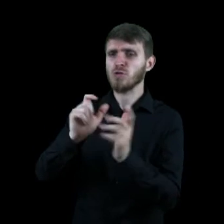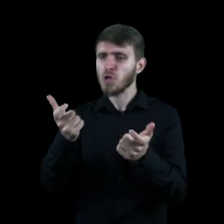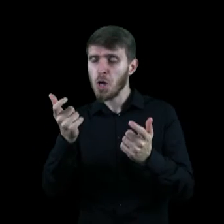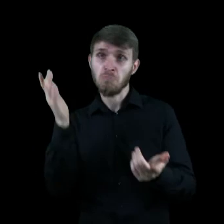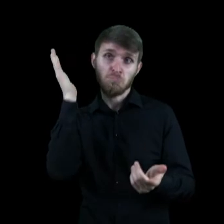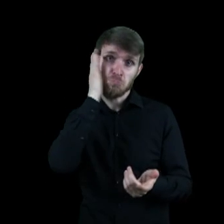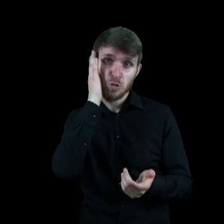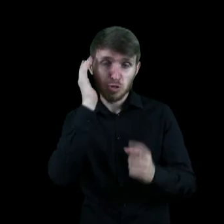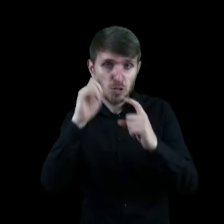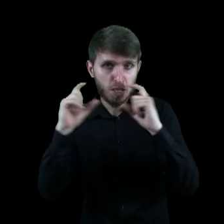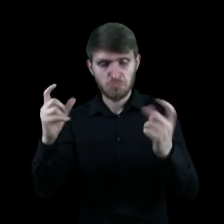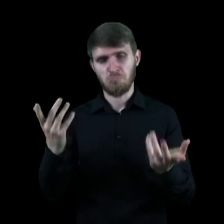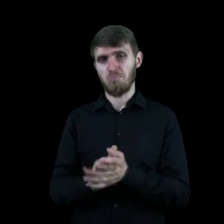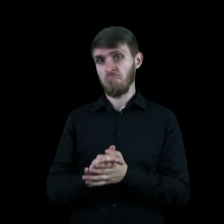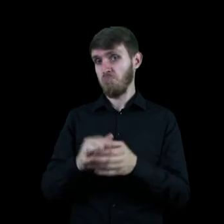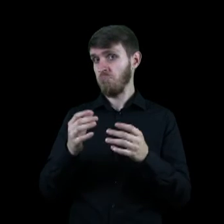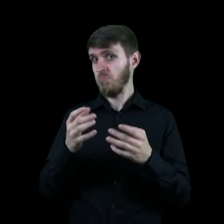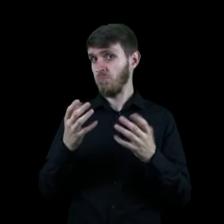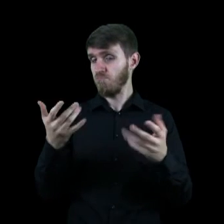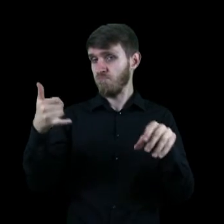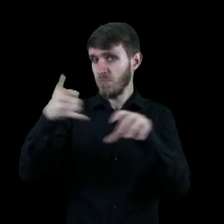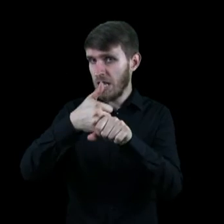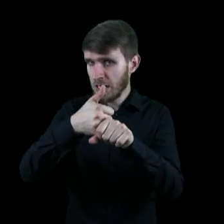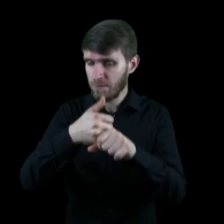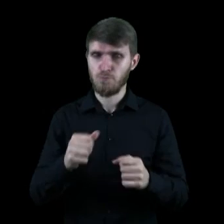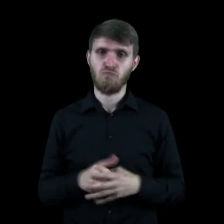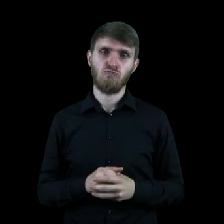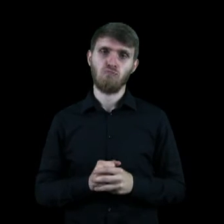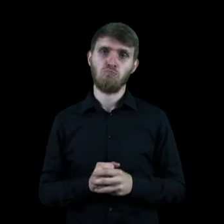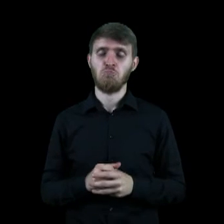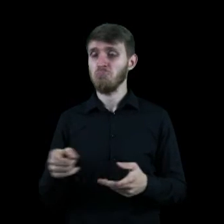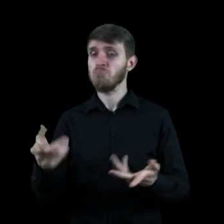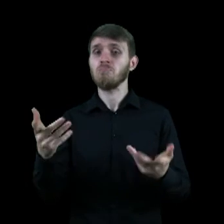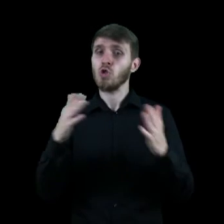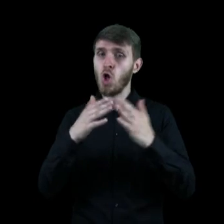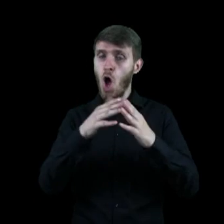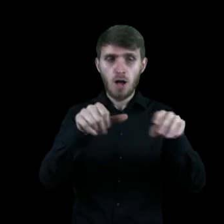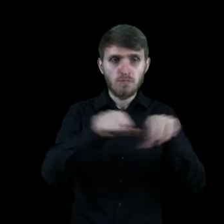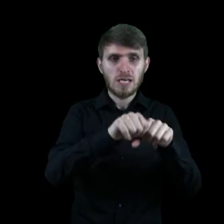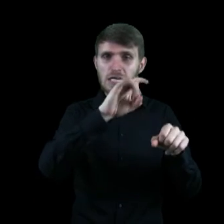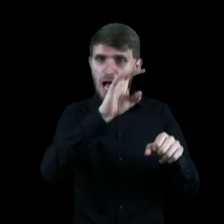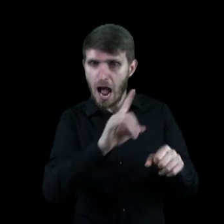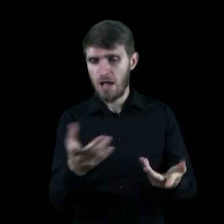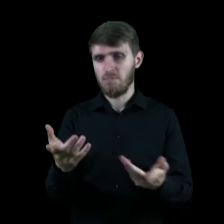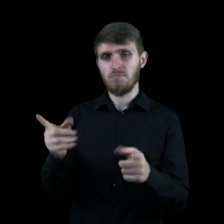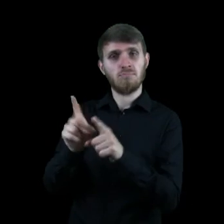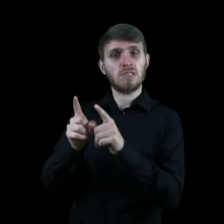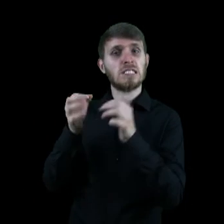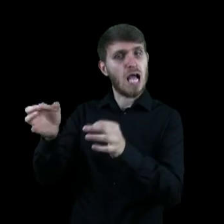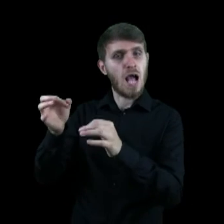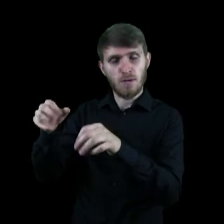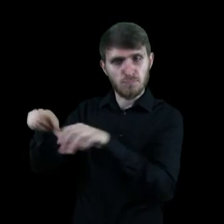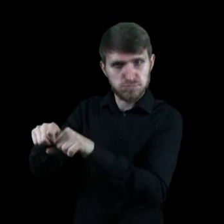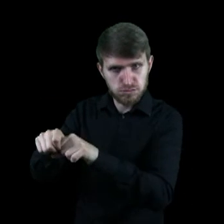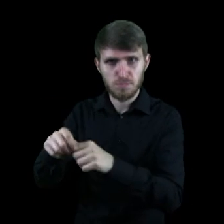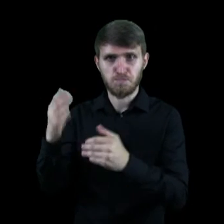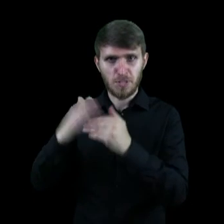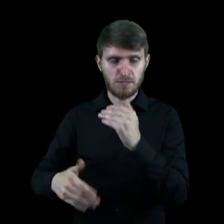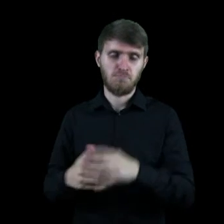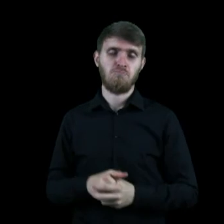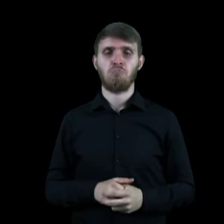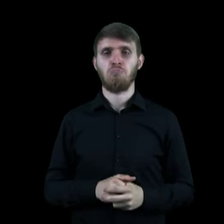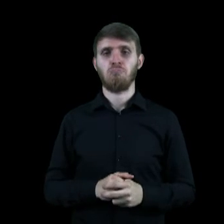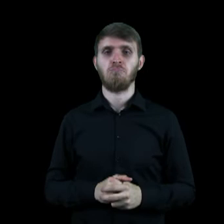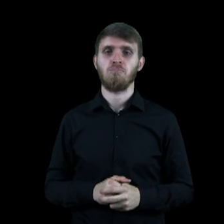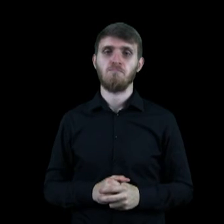Zastanawiają się, czego potrzebuje. Mieszkania. Może paliwa, gazu ziemnego do domu, benzyny do samochodu.